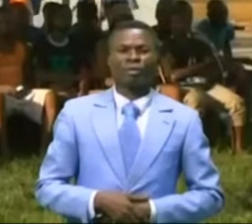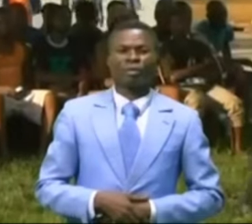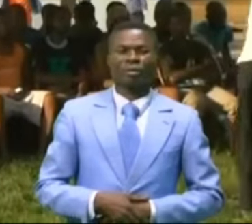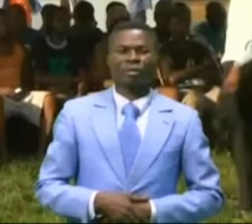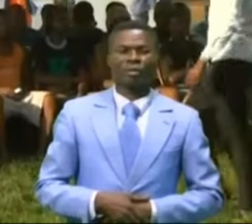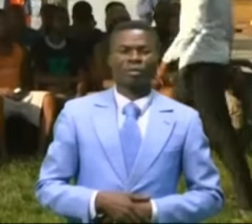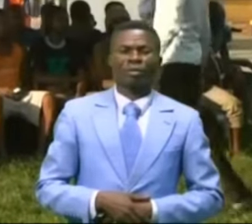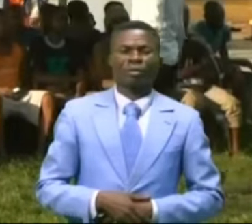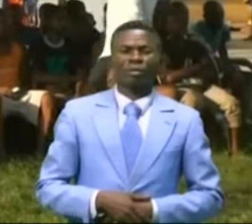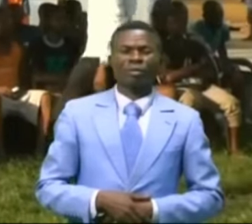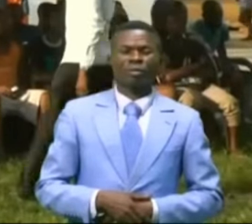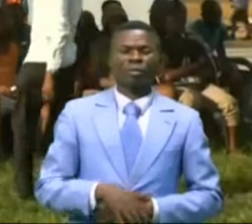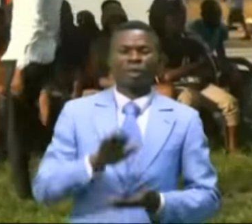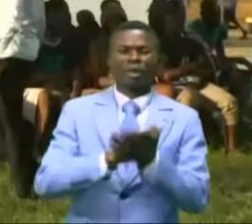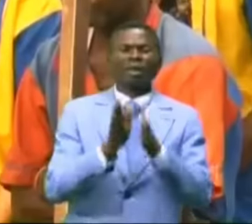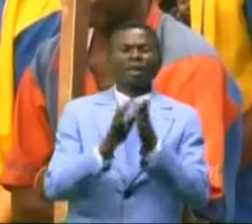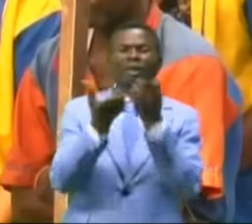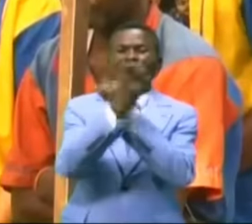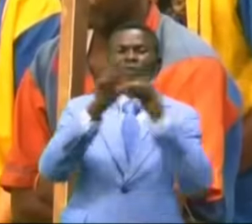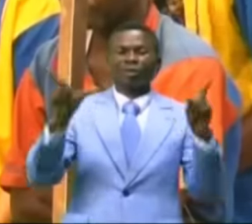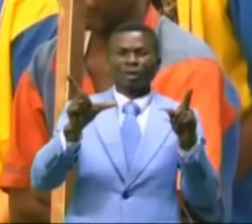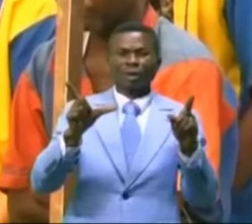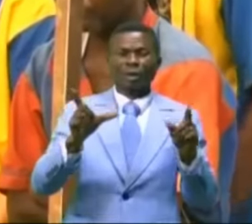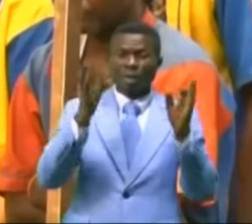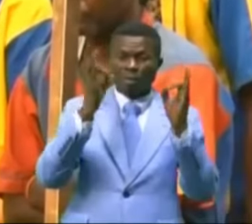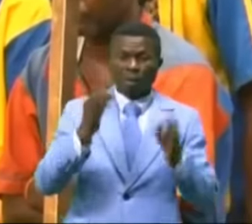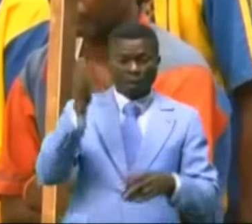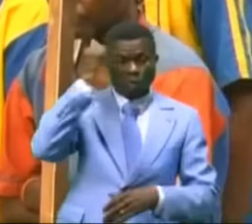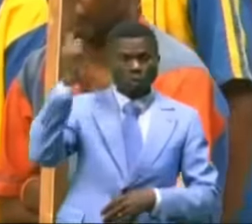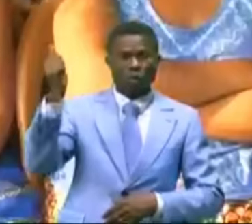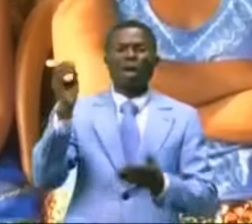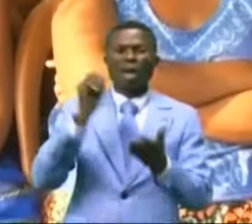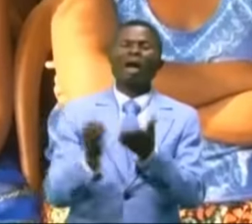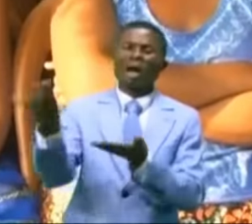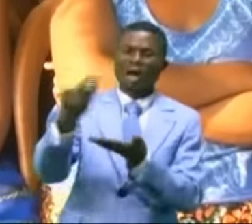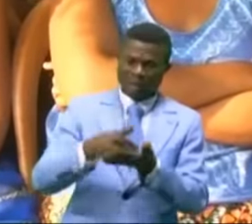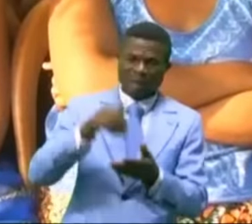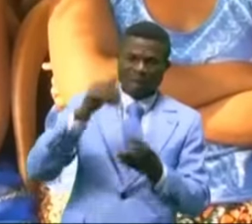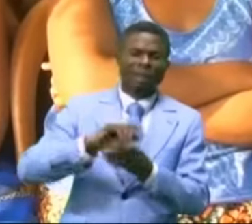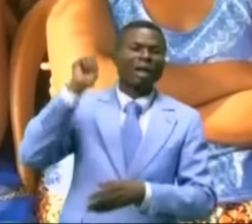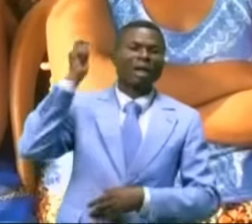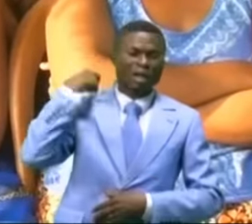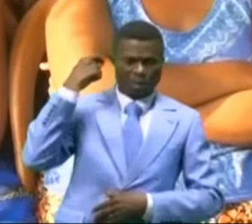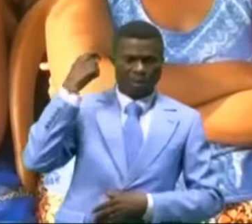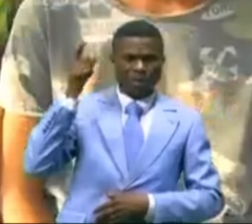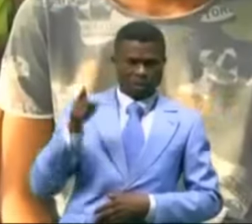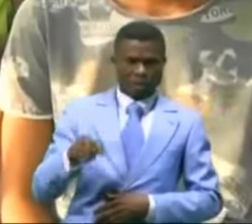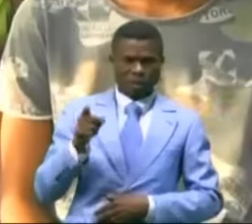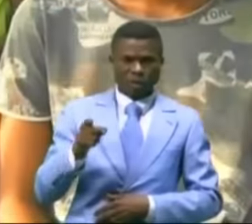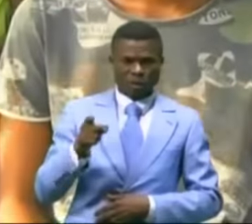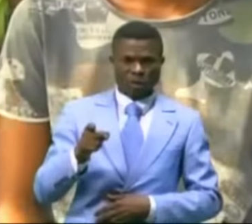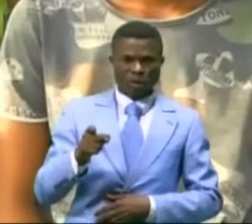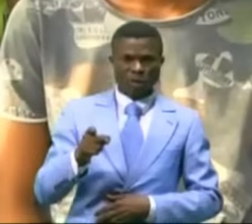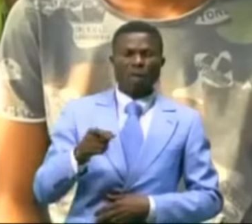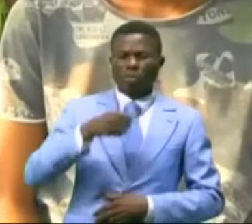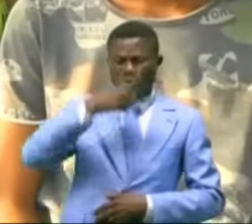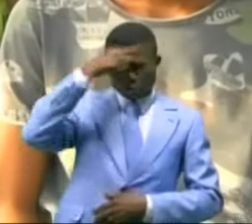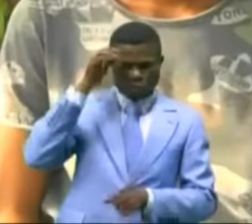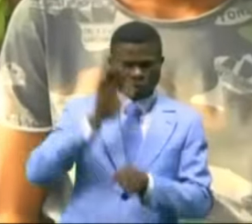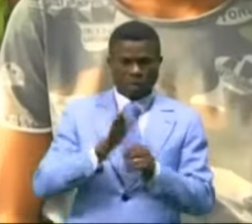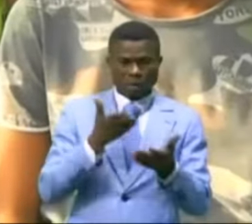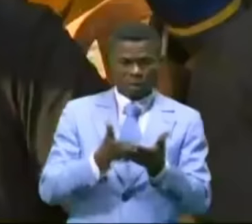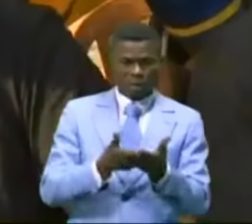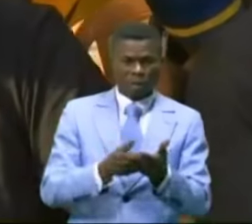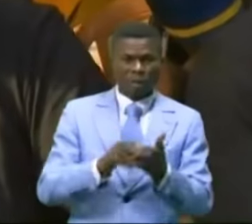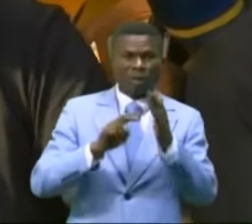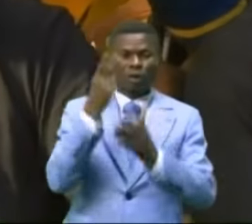Ils recouvrent la liberté, mais en cas de récidive, ils y retourneront pour purger de peines beaucoup plus lourdes. C'est